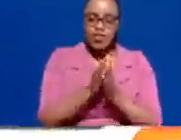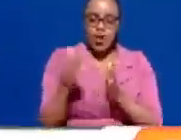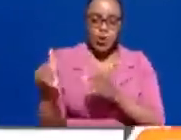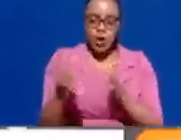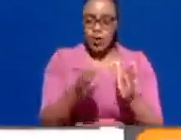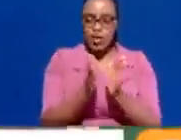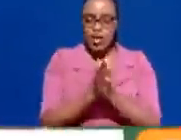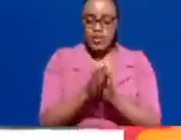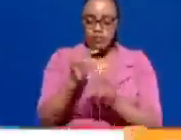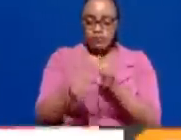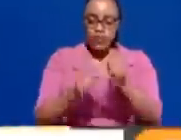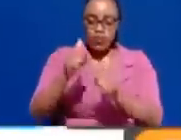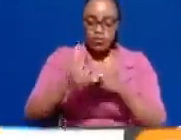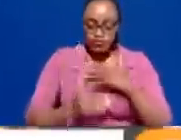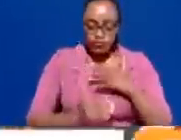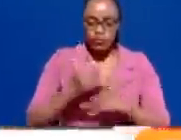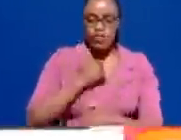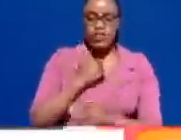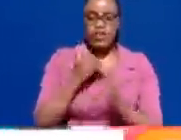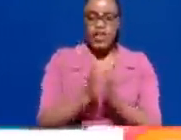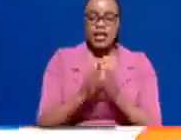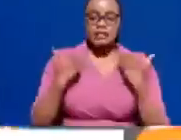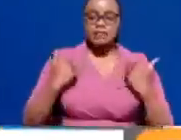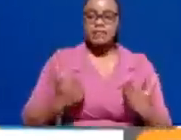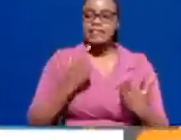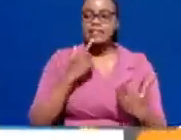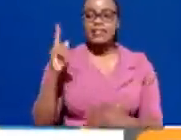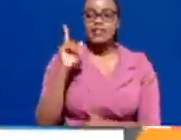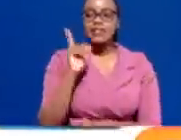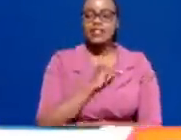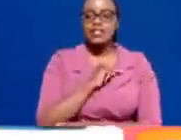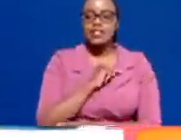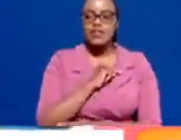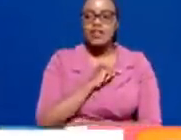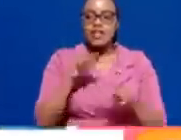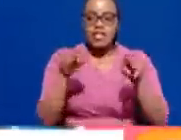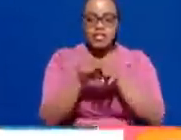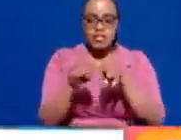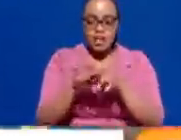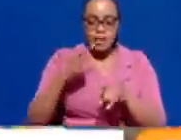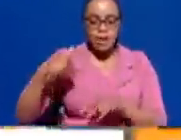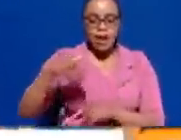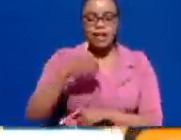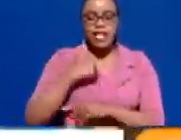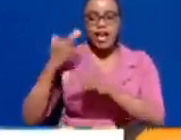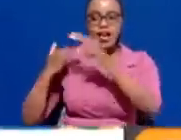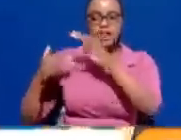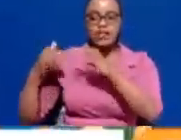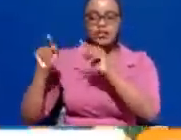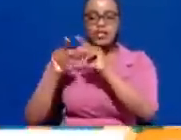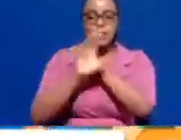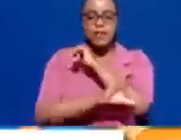taratibu ambaye iko na heshima. Na nimesema vile vile, kama vile tuko na desturi kama